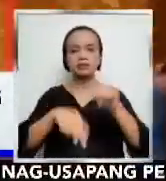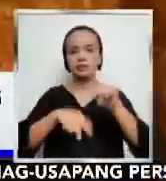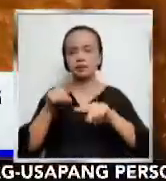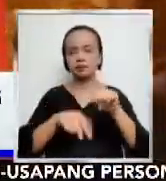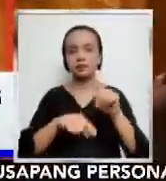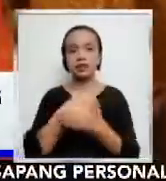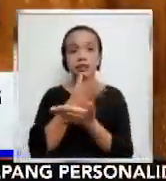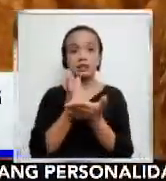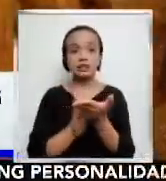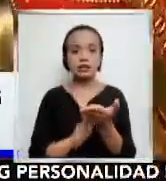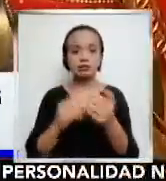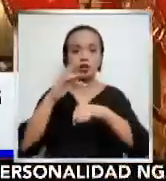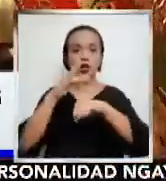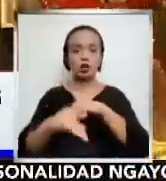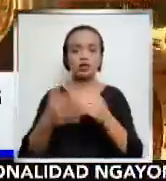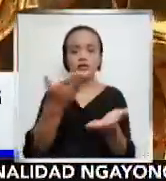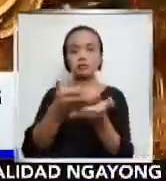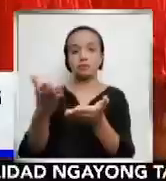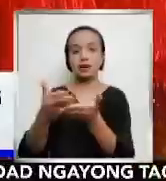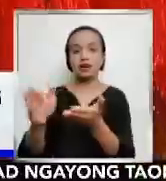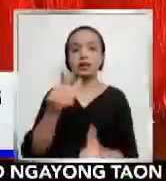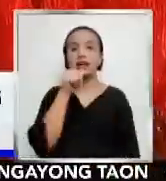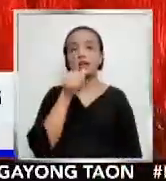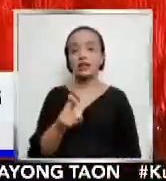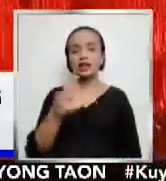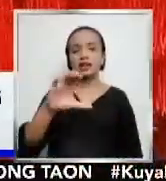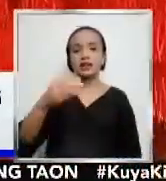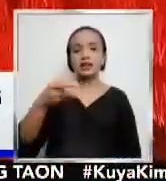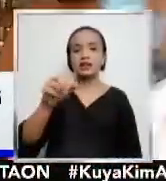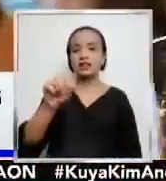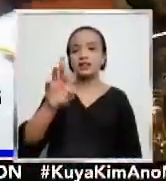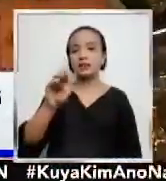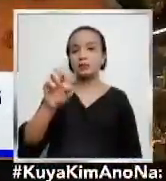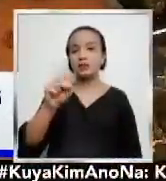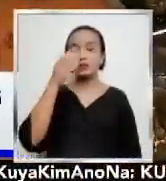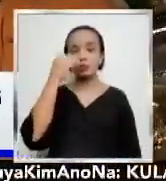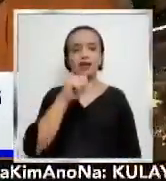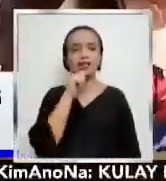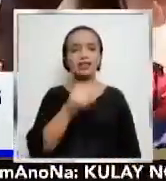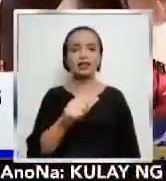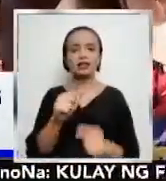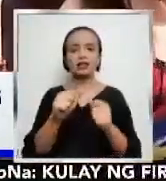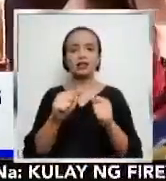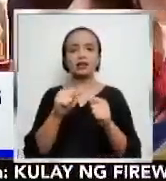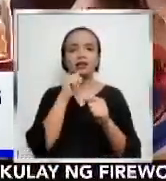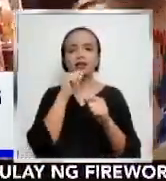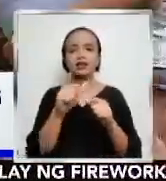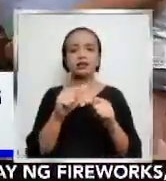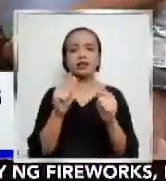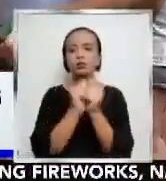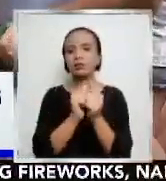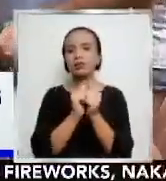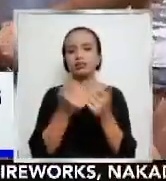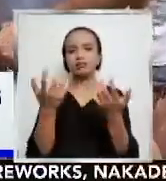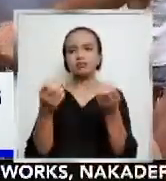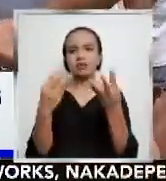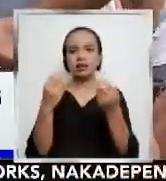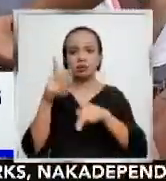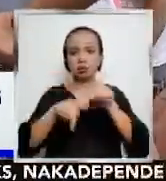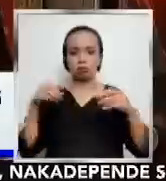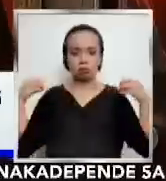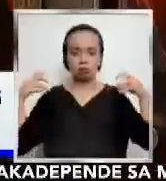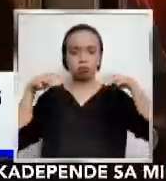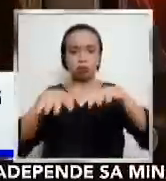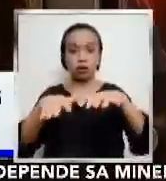ang pamimili ng Lucky Charms para di na sumabay sa inaasahang pagdami ng mga customer pag malapit na ang pagsalubong sa bagong